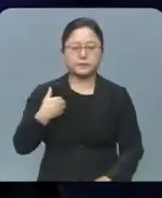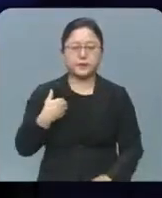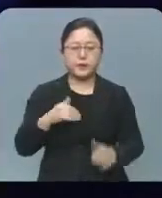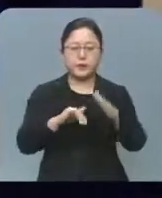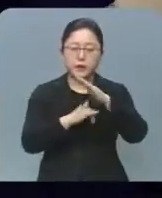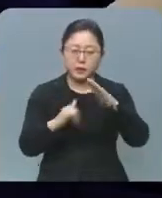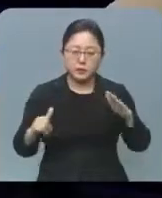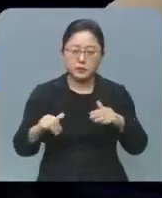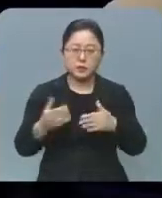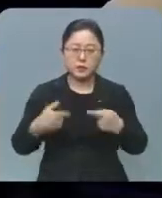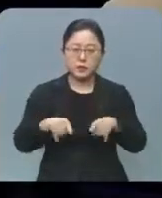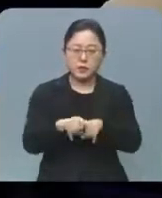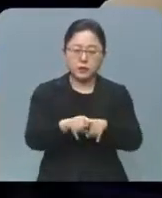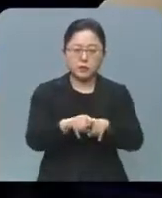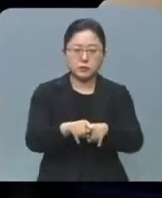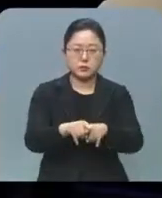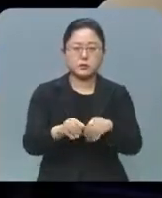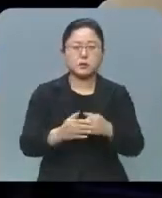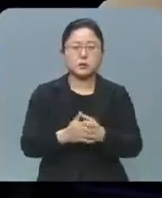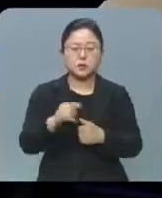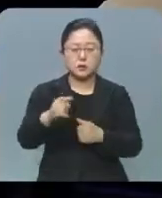가족들과 손잡고 와서 언택트 이렇게